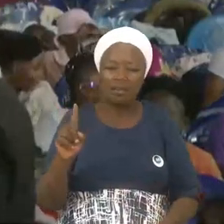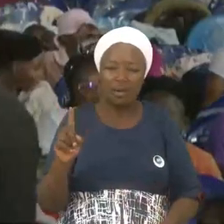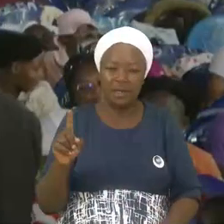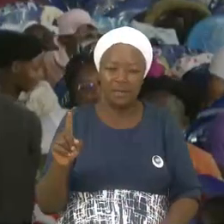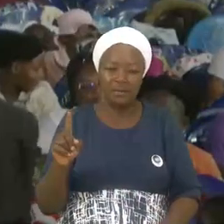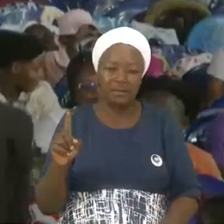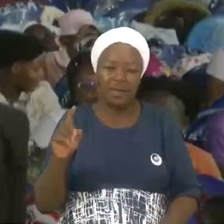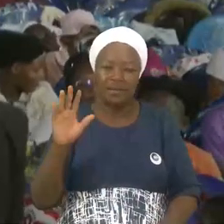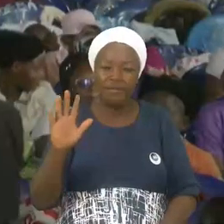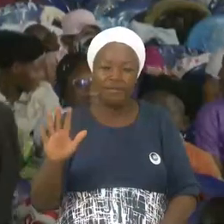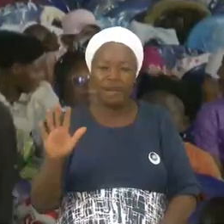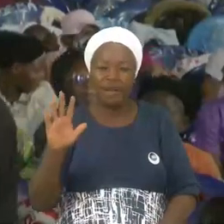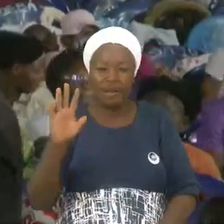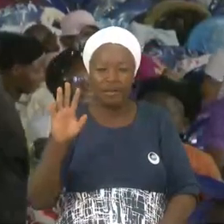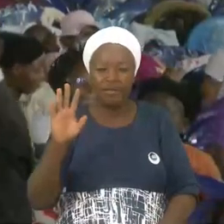234